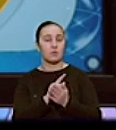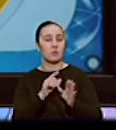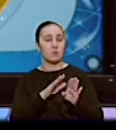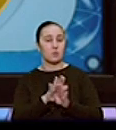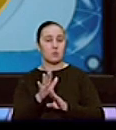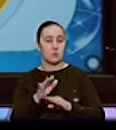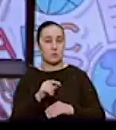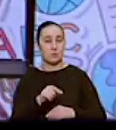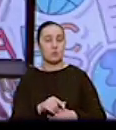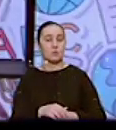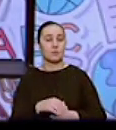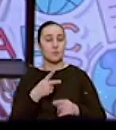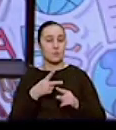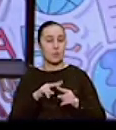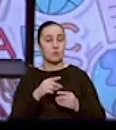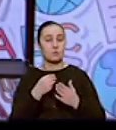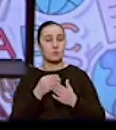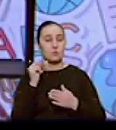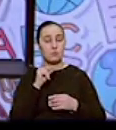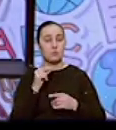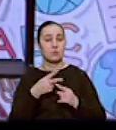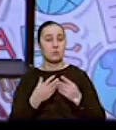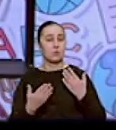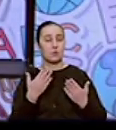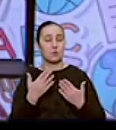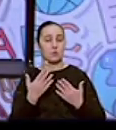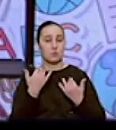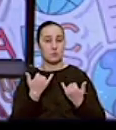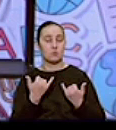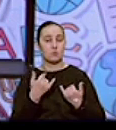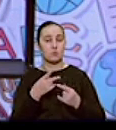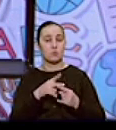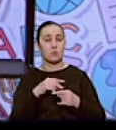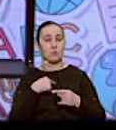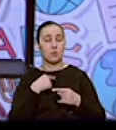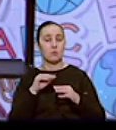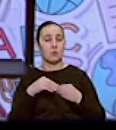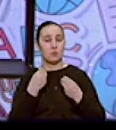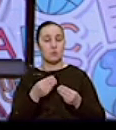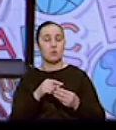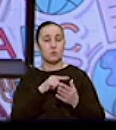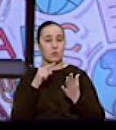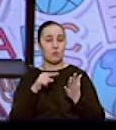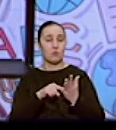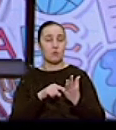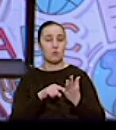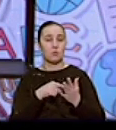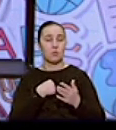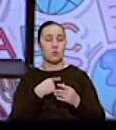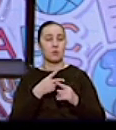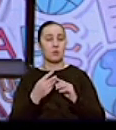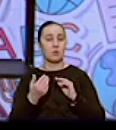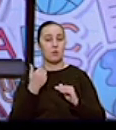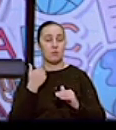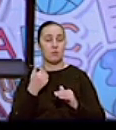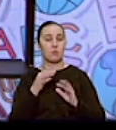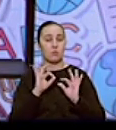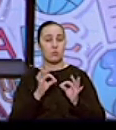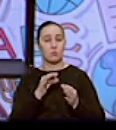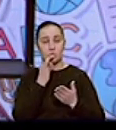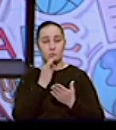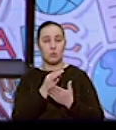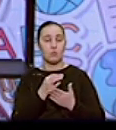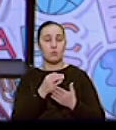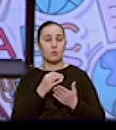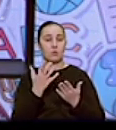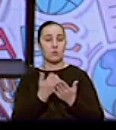bajaradi. Mana aziz o'quvchilar, agar hozir siz men bergan savollarga mendan avval to'g'ri